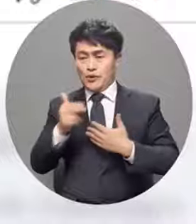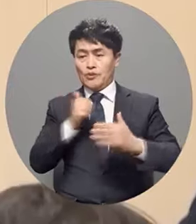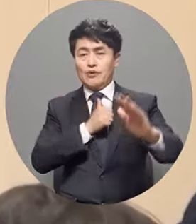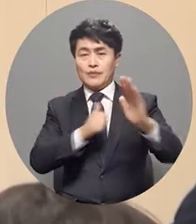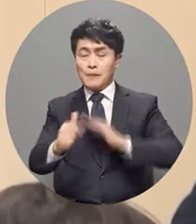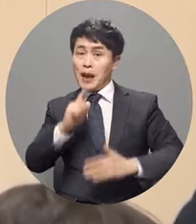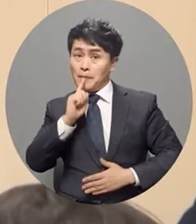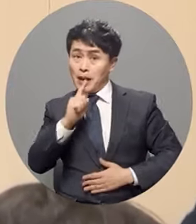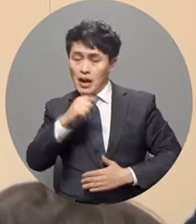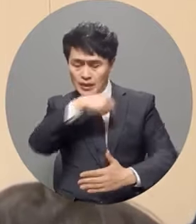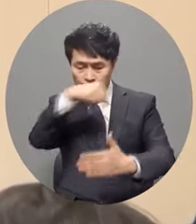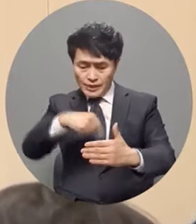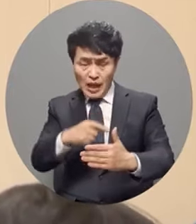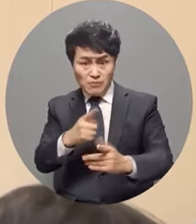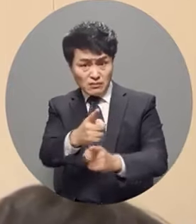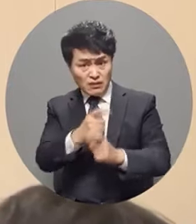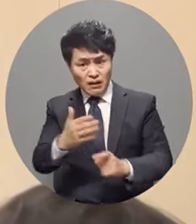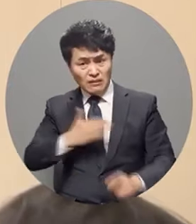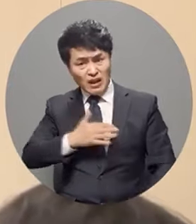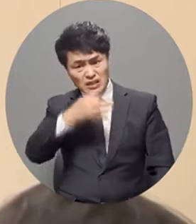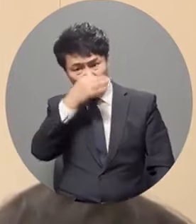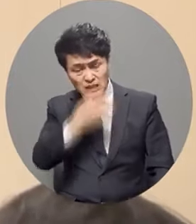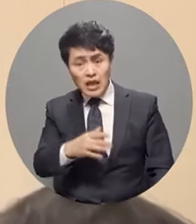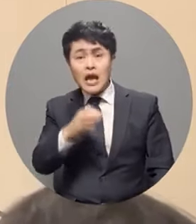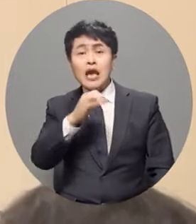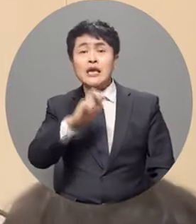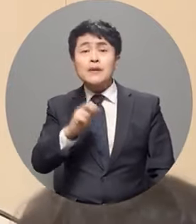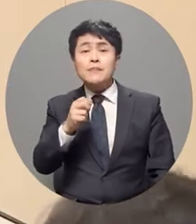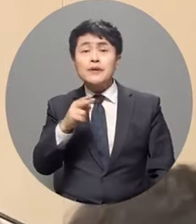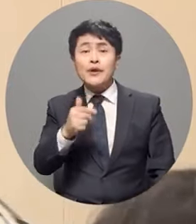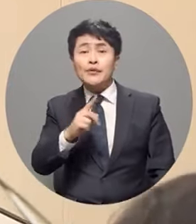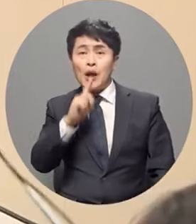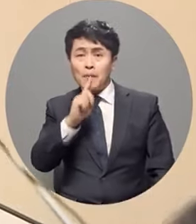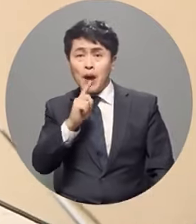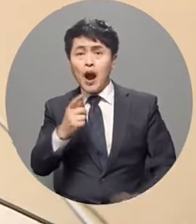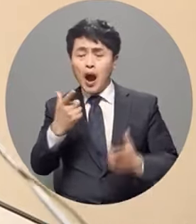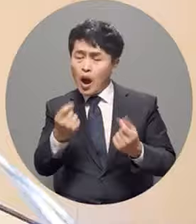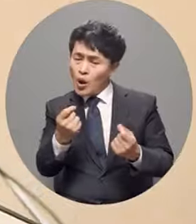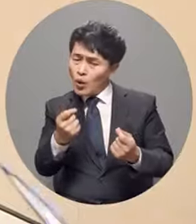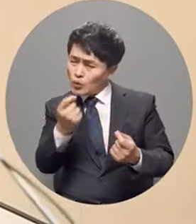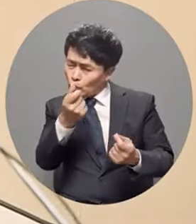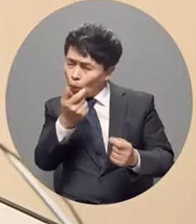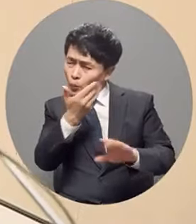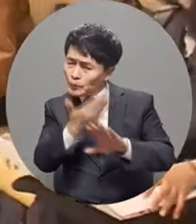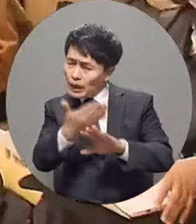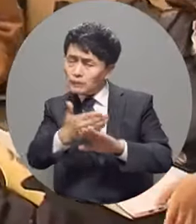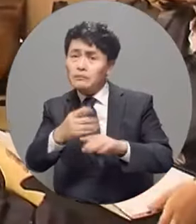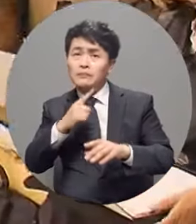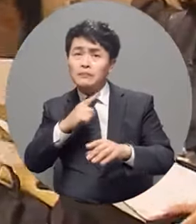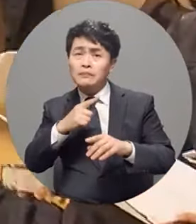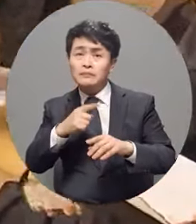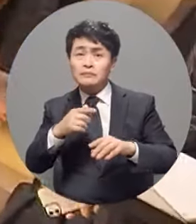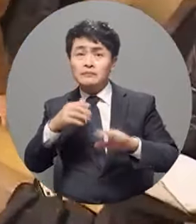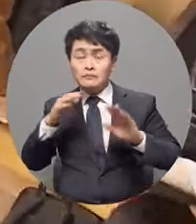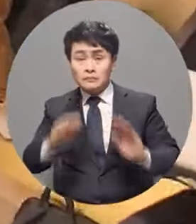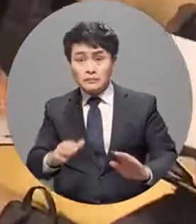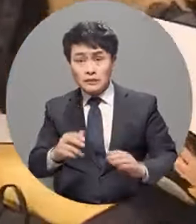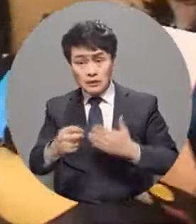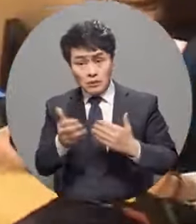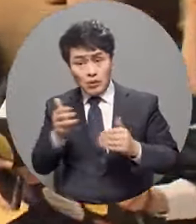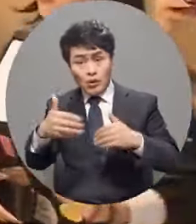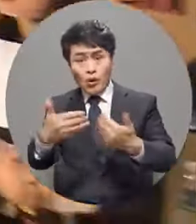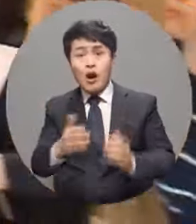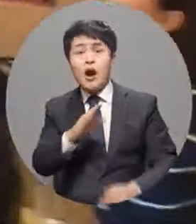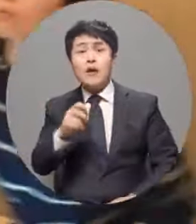언급과도 내부의 적이 나를 힘들게 한다던 임현택 의협회장의 언급과도 조금은 다른 평가입니다. 일부 전공의들을 중심으로